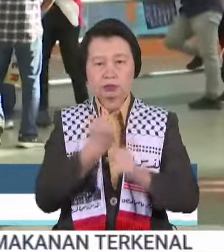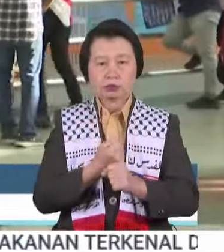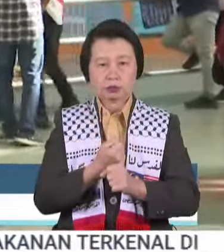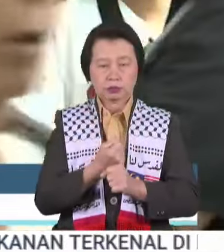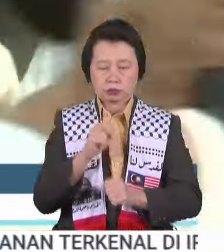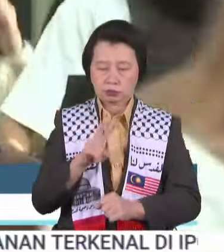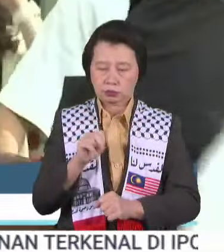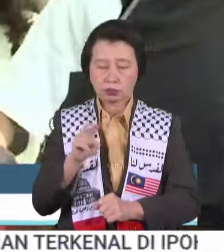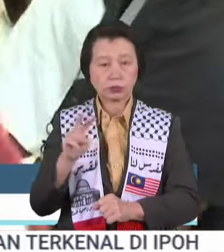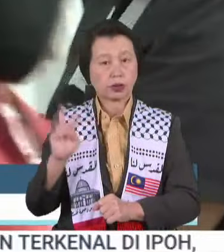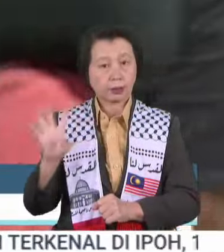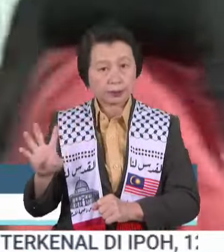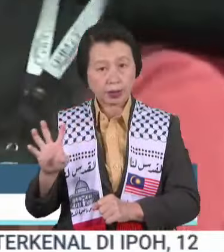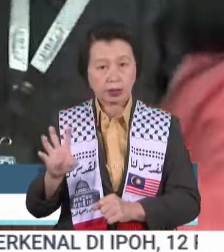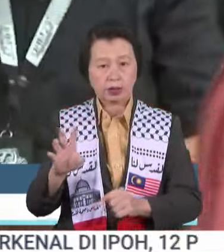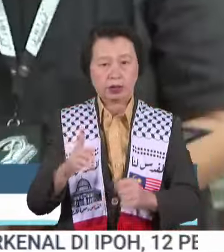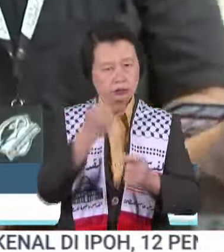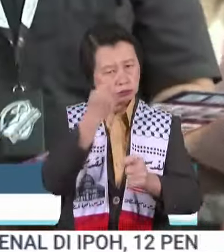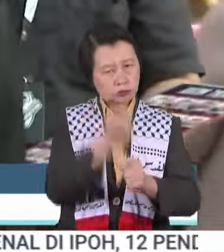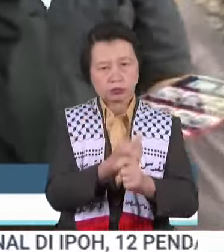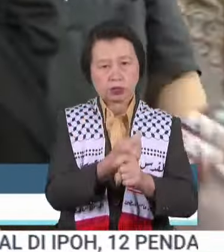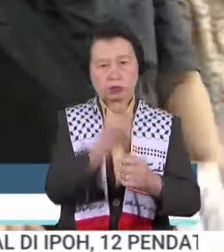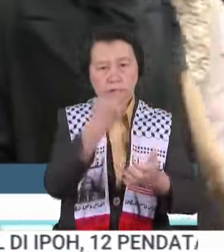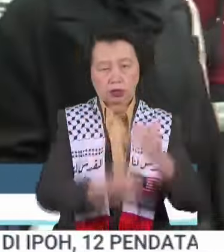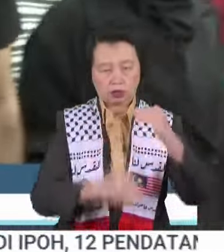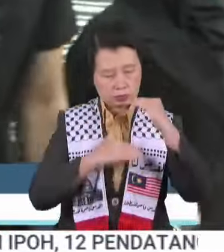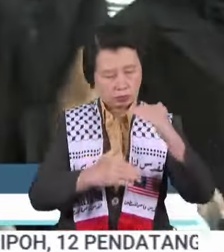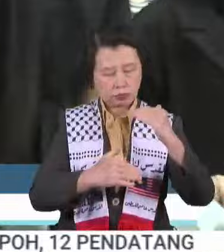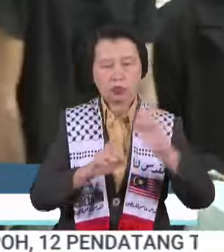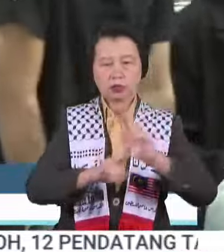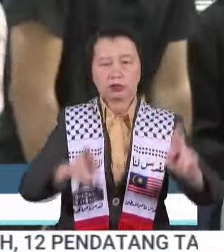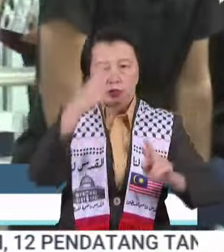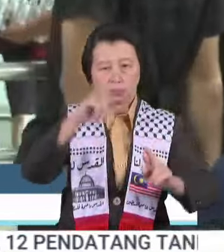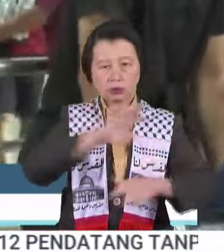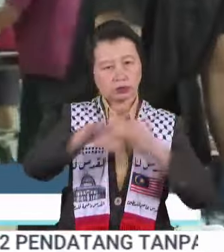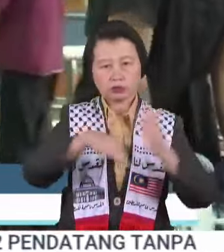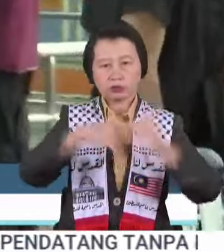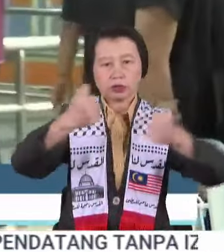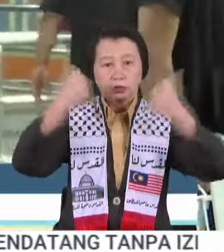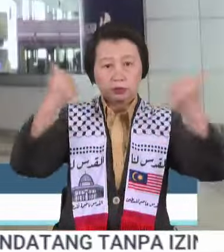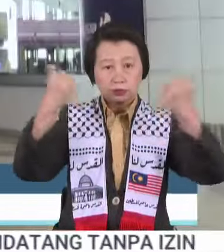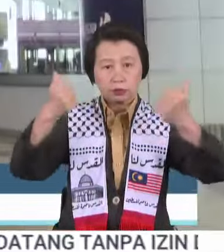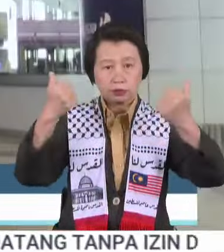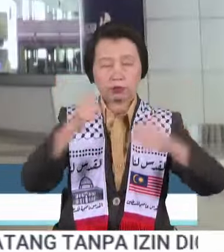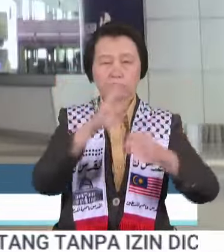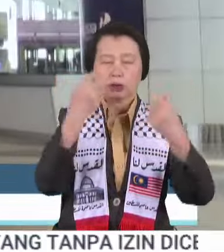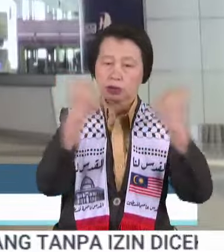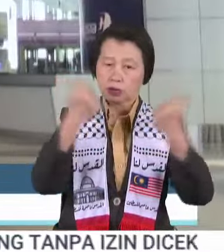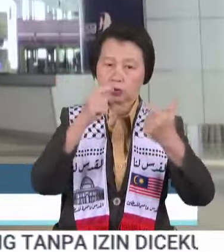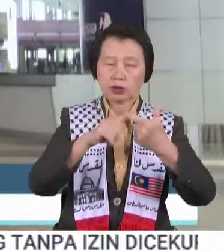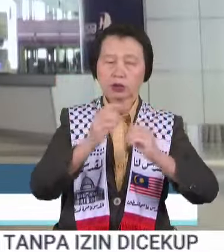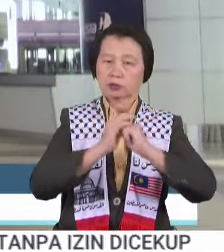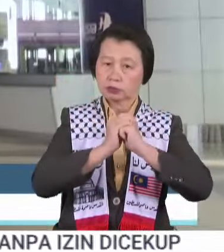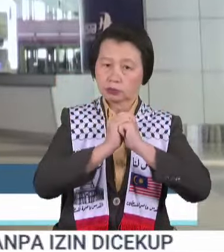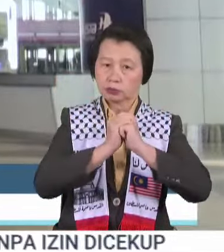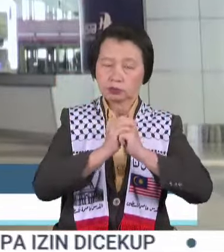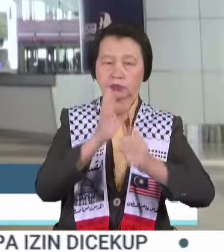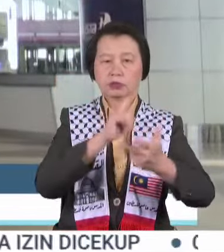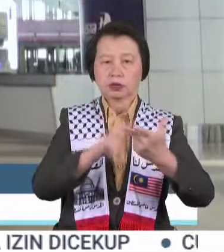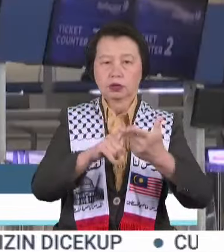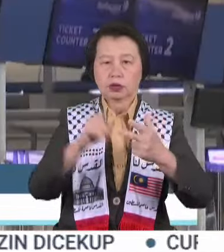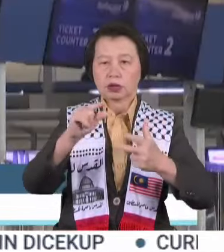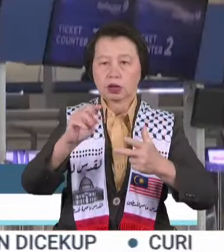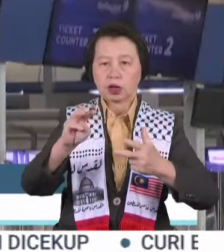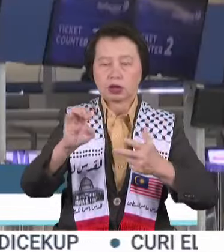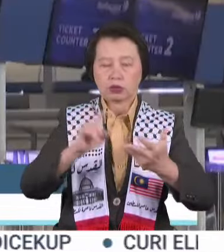ini. Jelas beliau, penetapan harga maksimum itu tersedia untuk semua perayaan termasuk Aidilfitri, Tahun Baru Cina,